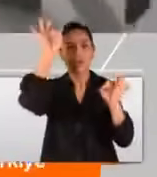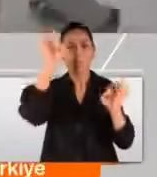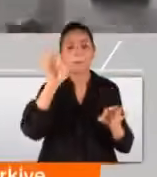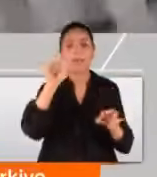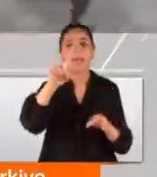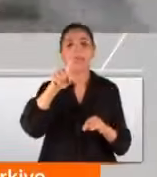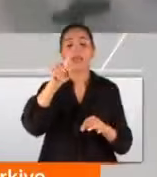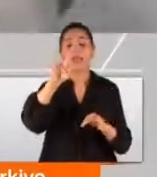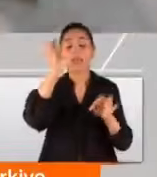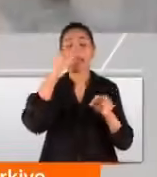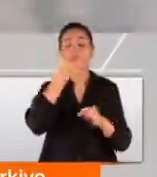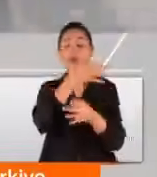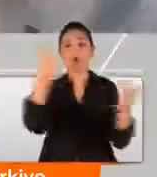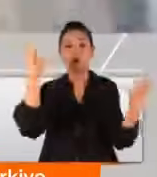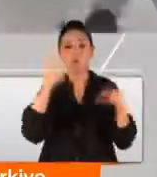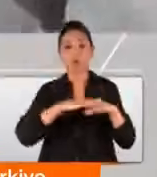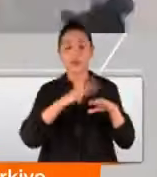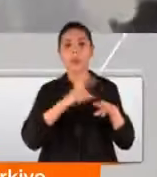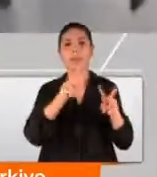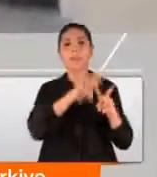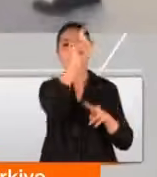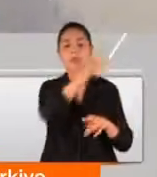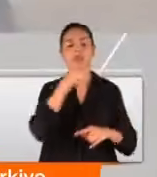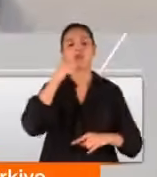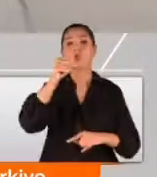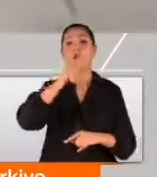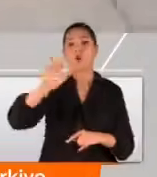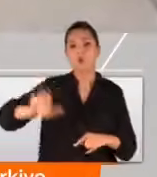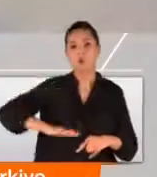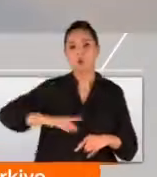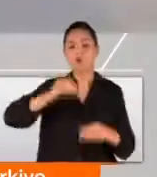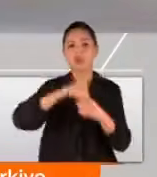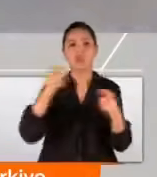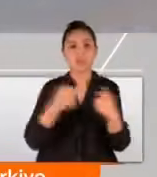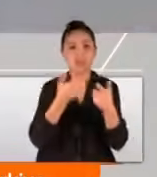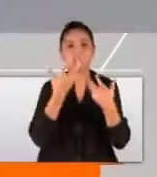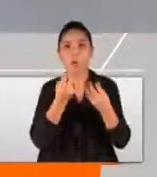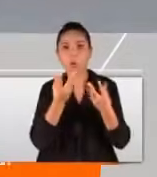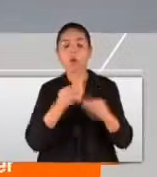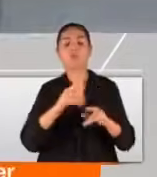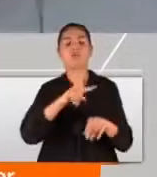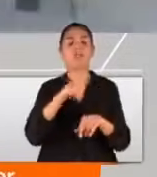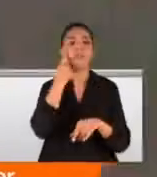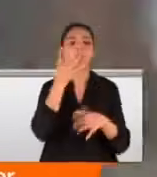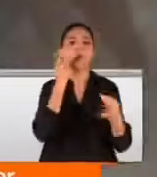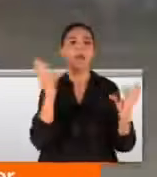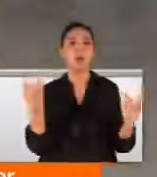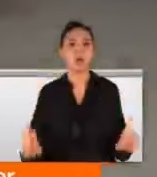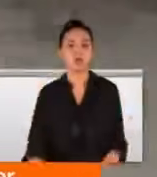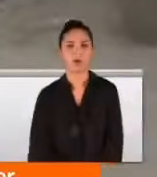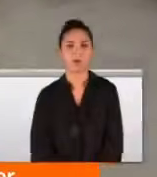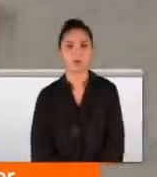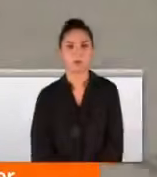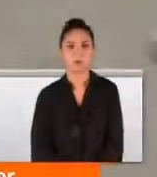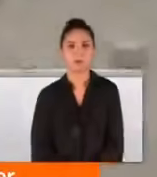ve efsanevi komutan Ahmet Şah Mesud'un oğlu Ahmet Mesud. Ülkenin iç savaşa gidip gitmeyeceğini ise zaman gösterecek.